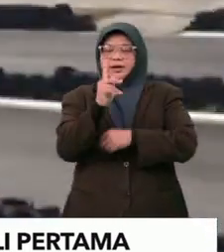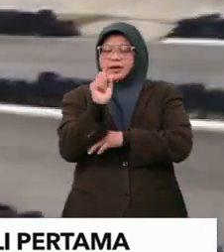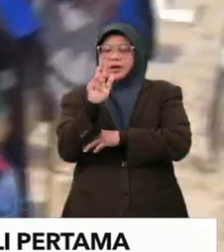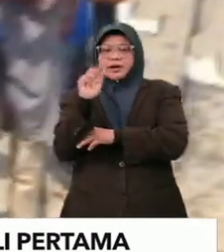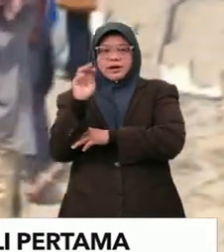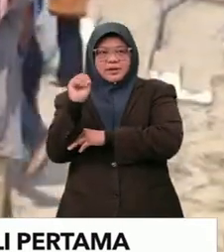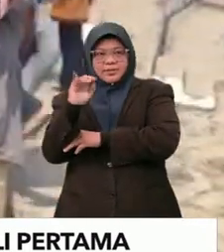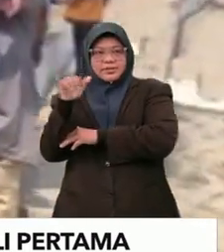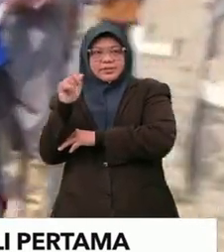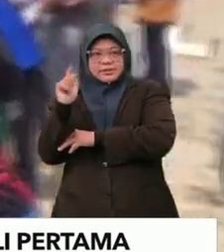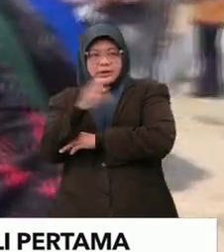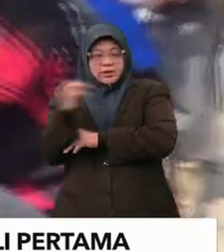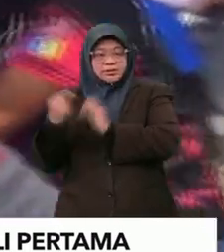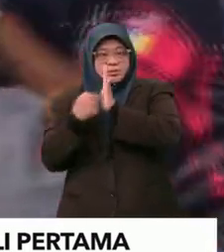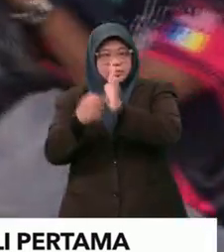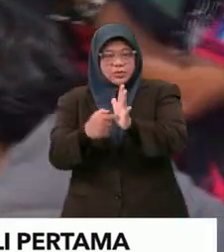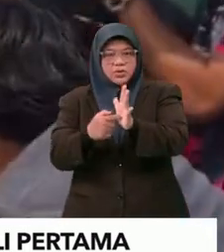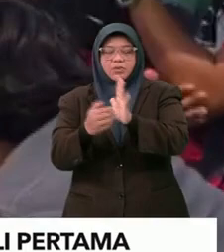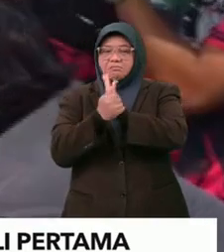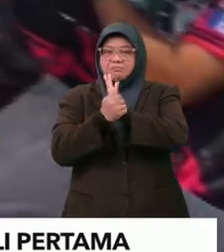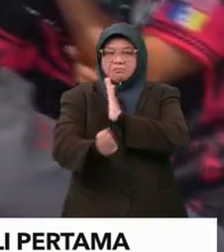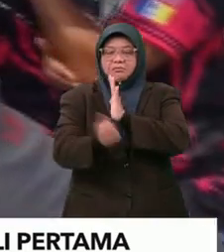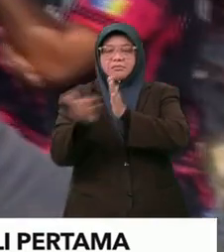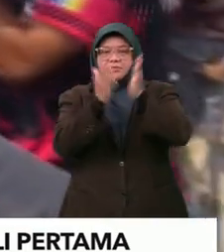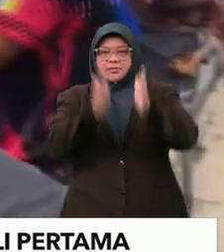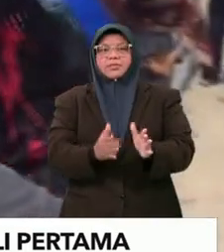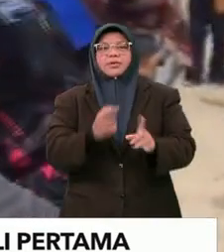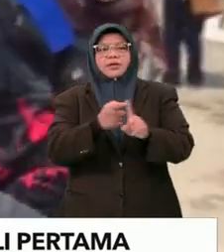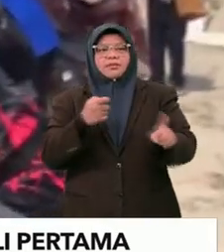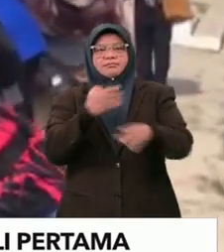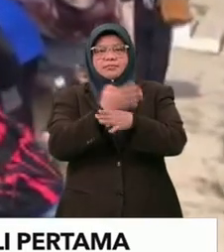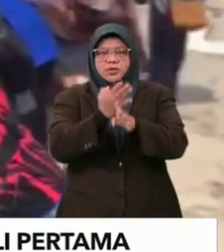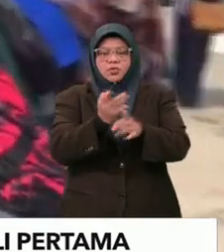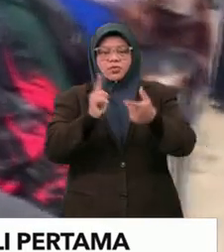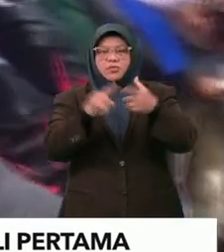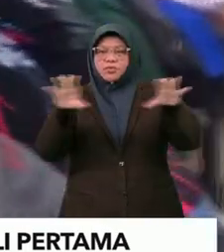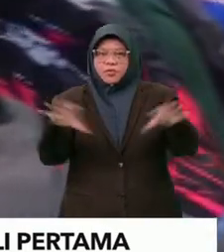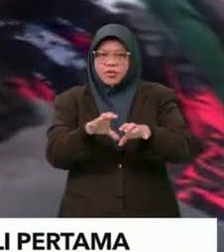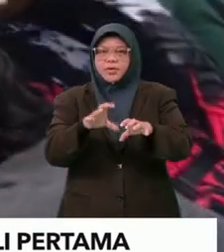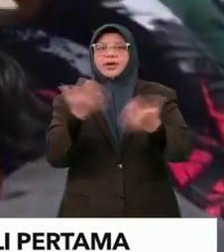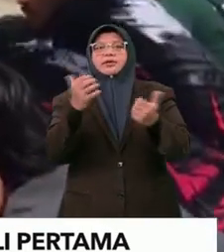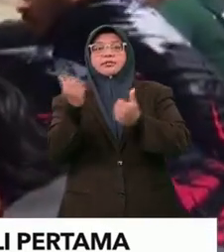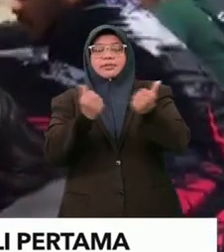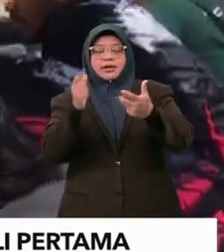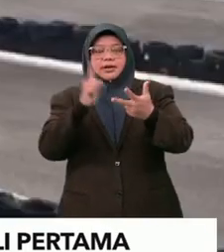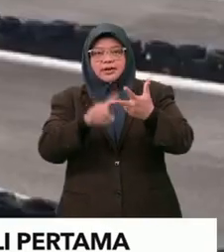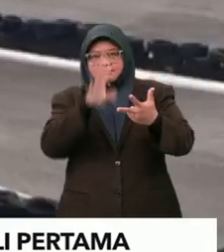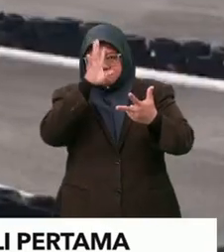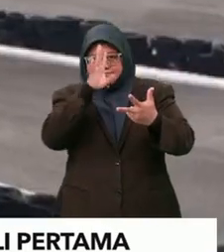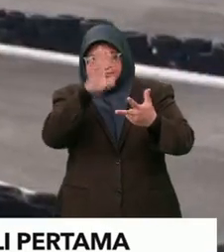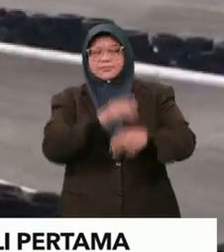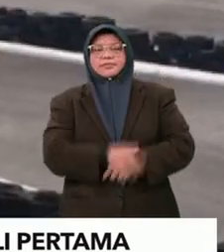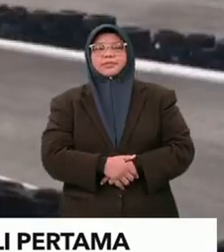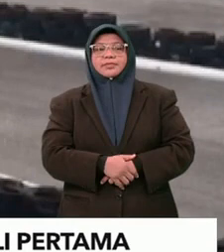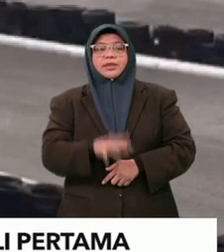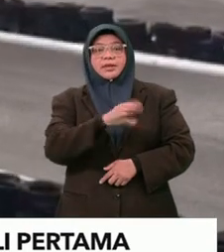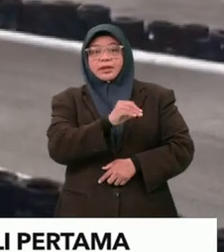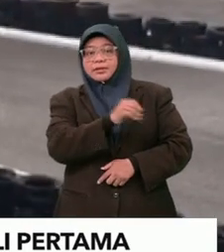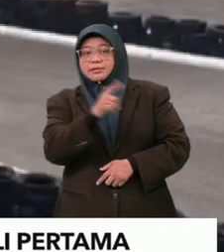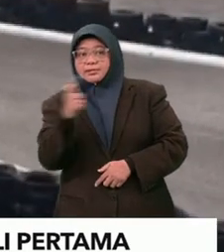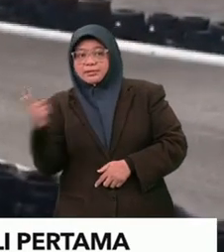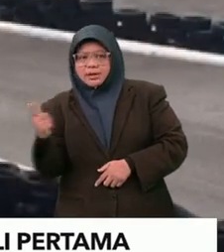ini mampu menyerahkan bakat pelajar dalam bidang rekabentuk pembuatan otomotif serta inovasi Selain itu